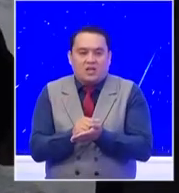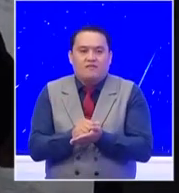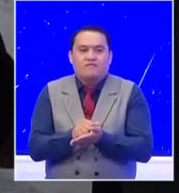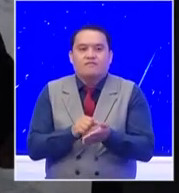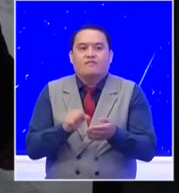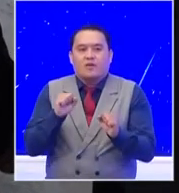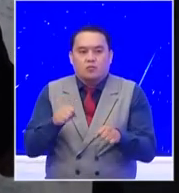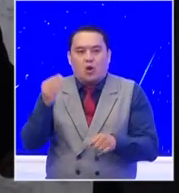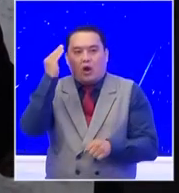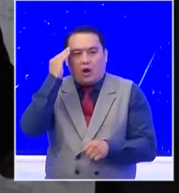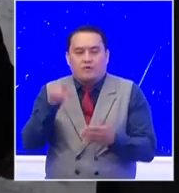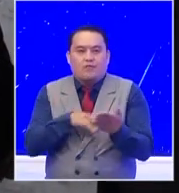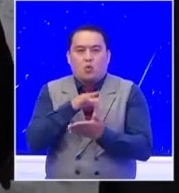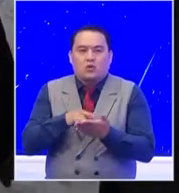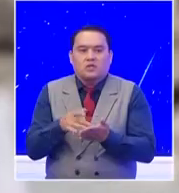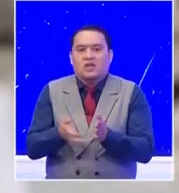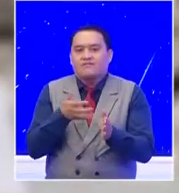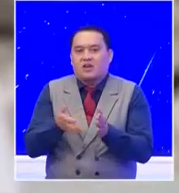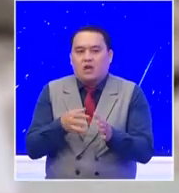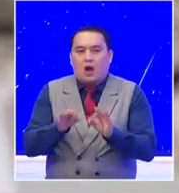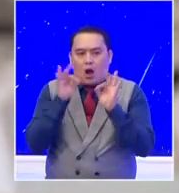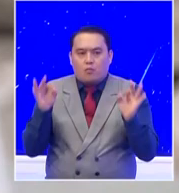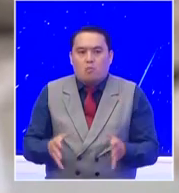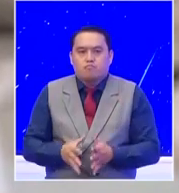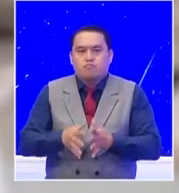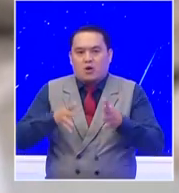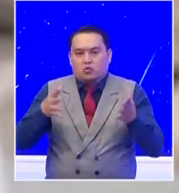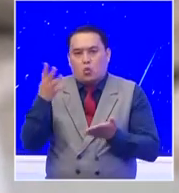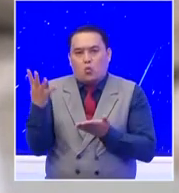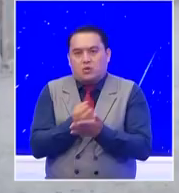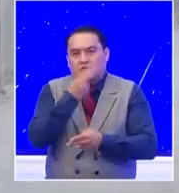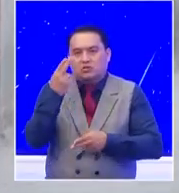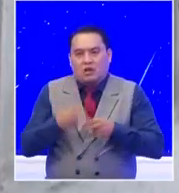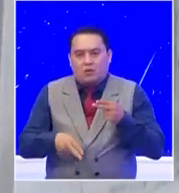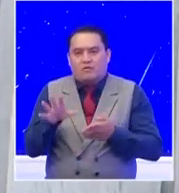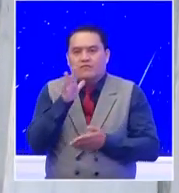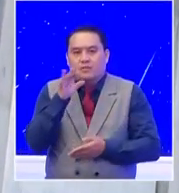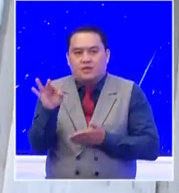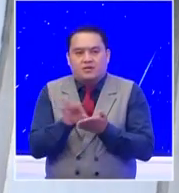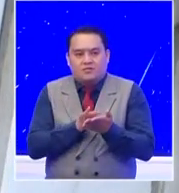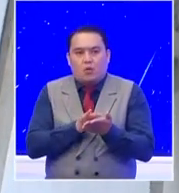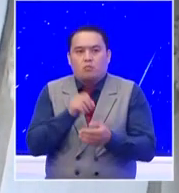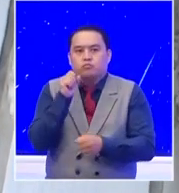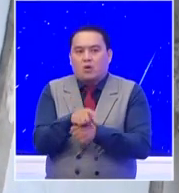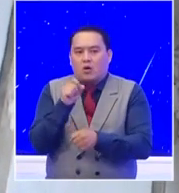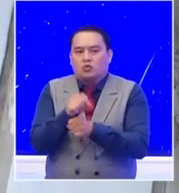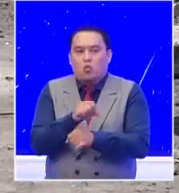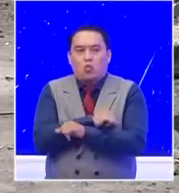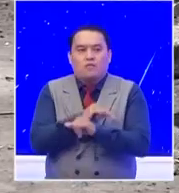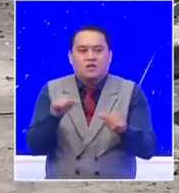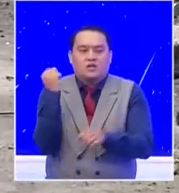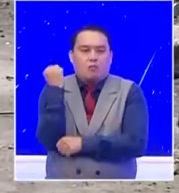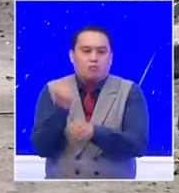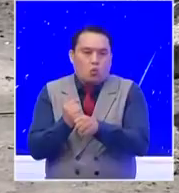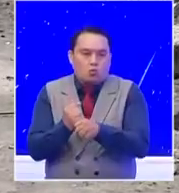по мнению акима города, недостаточно. Объем большой. Чтобы успеть завершить работы в срок, Галымжан Абдраимов поручил увеличить число